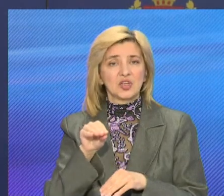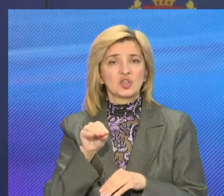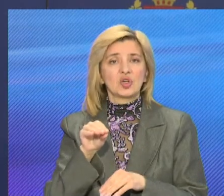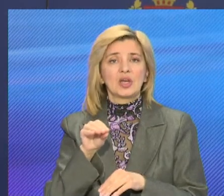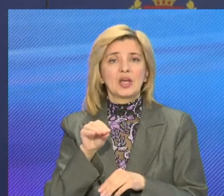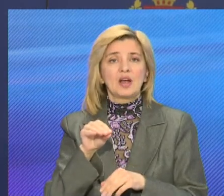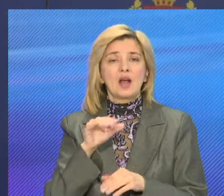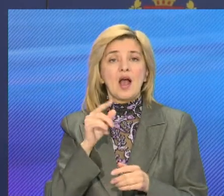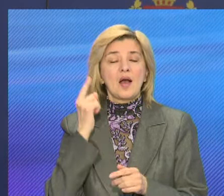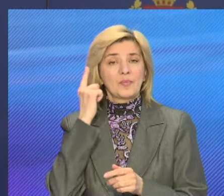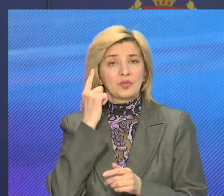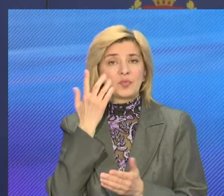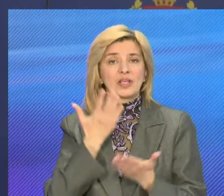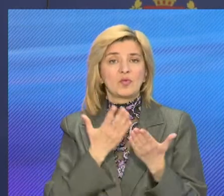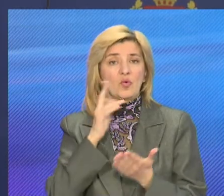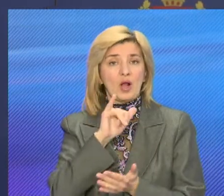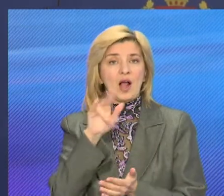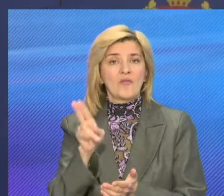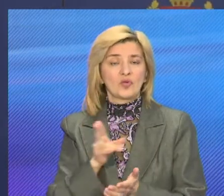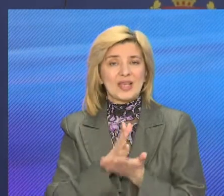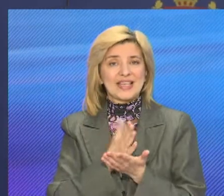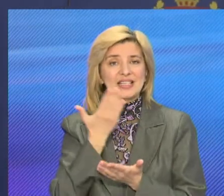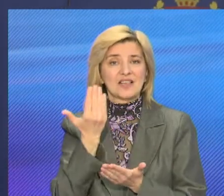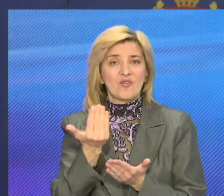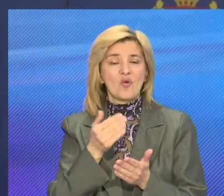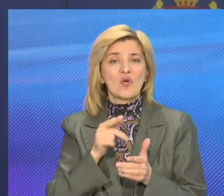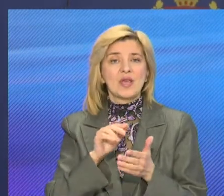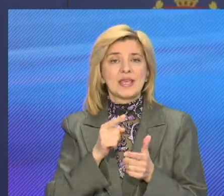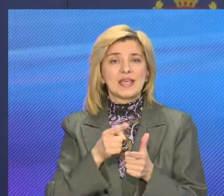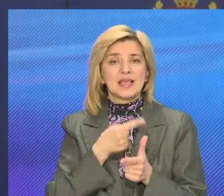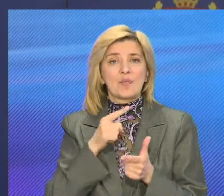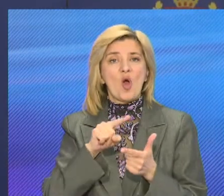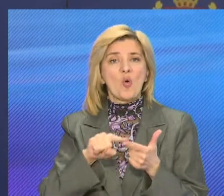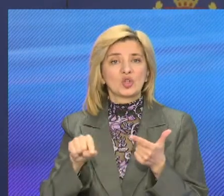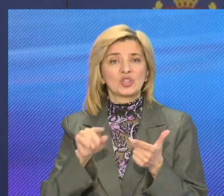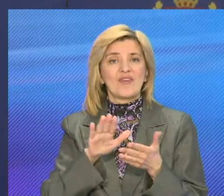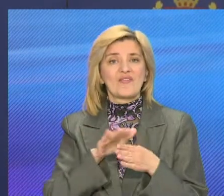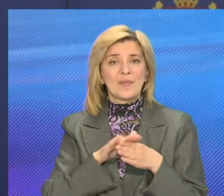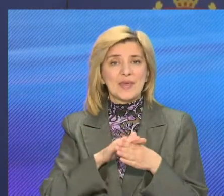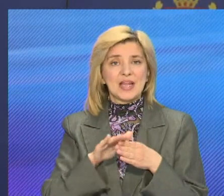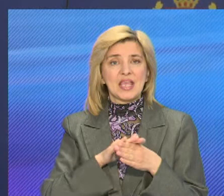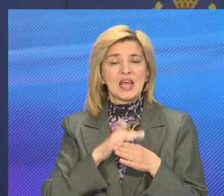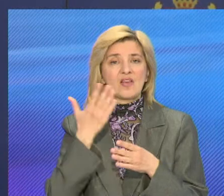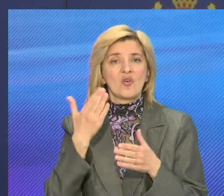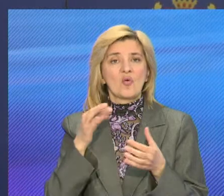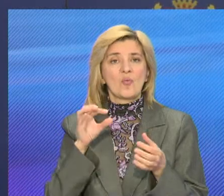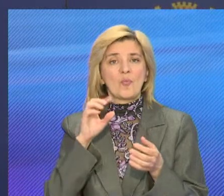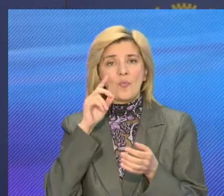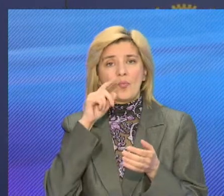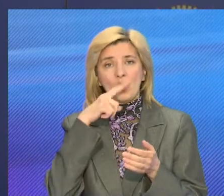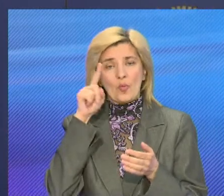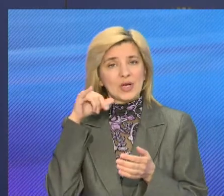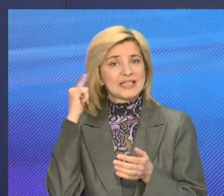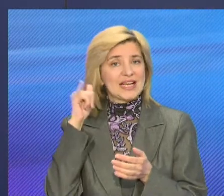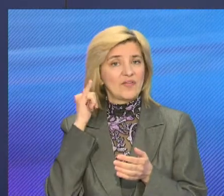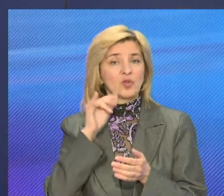его имя, отчество, фамилия, его контактный номер мобильного телефона. Значит, кто-то эти данные уже распространил.